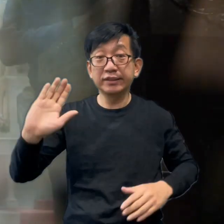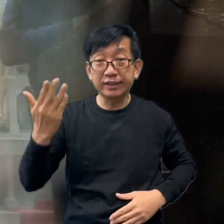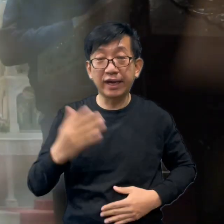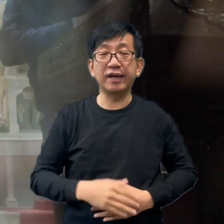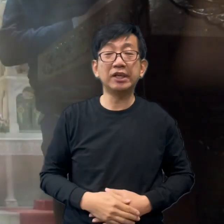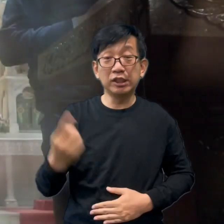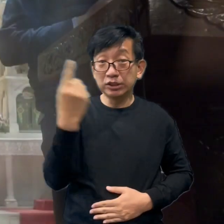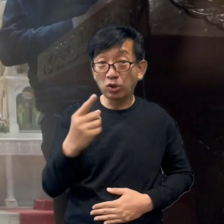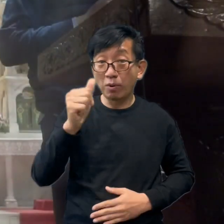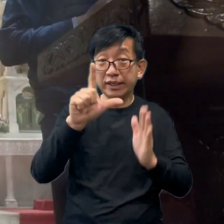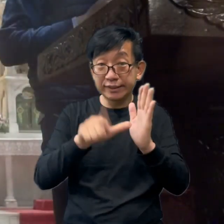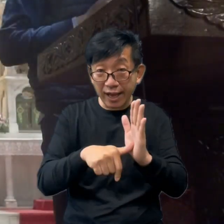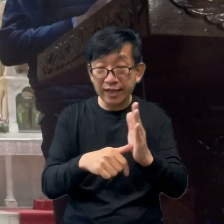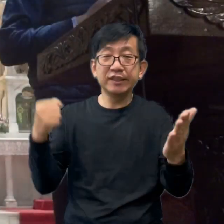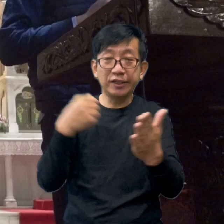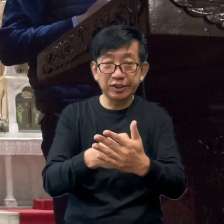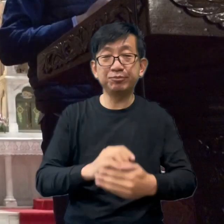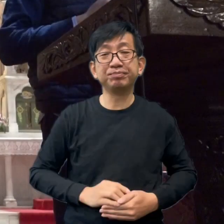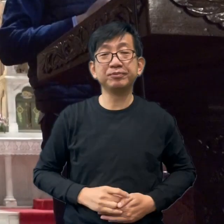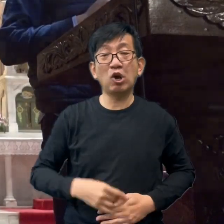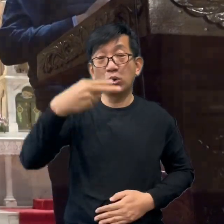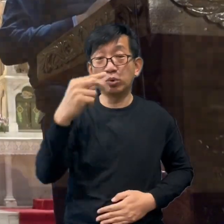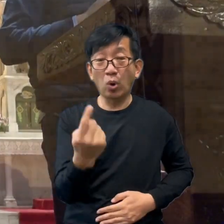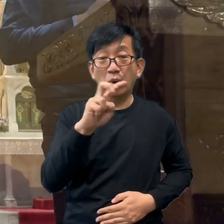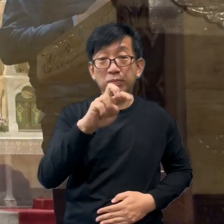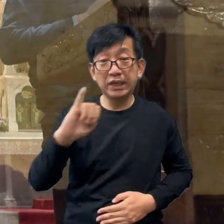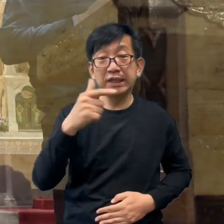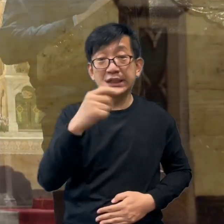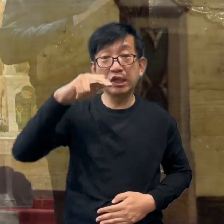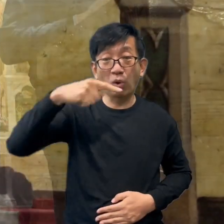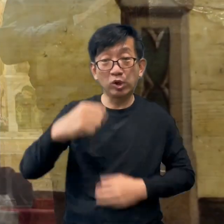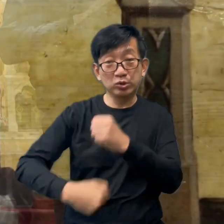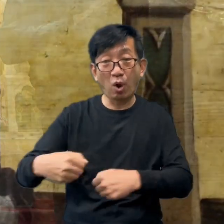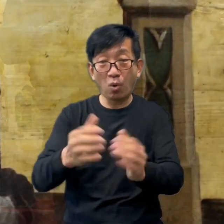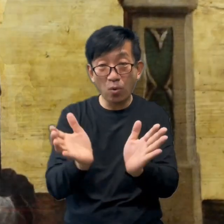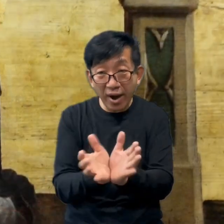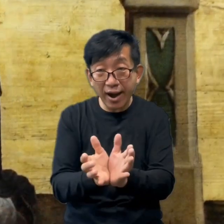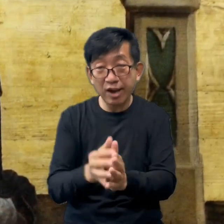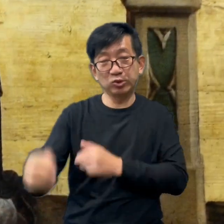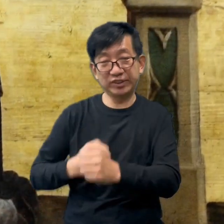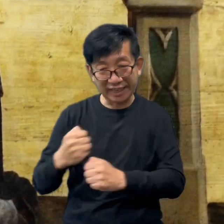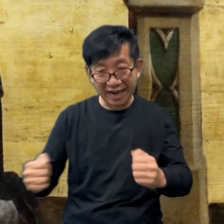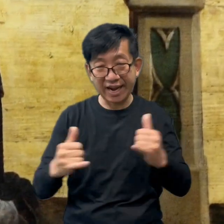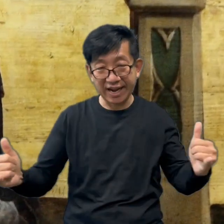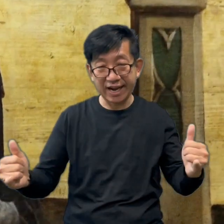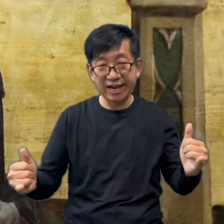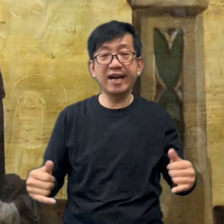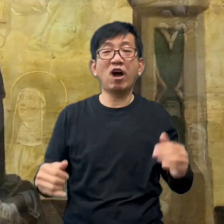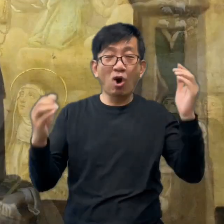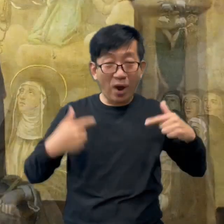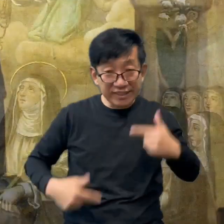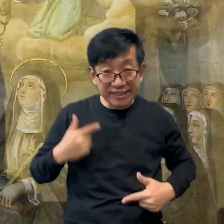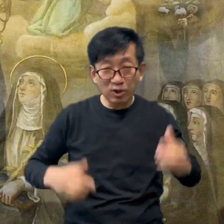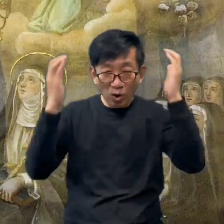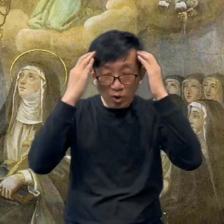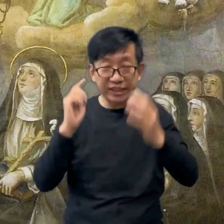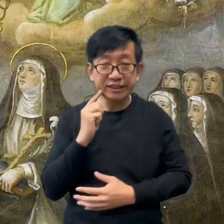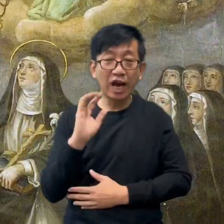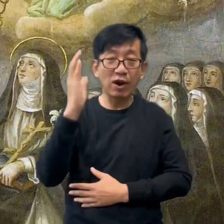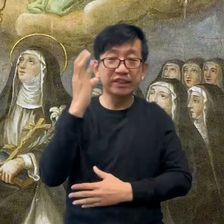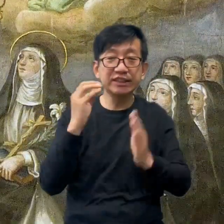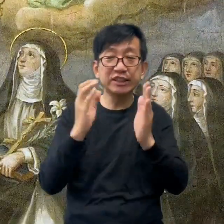된 것은 15세기에 와서였습니다. 도미니코 수도회의 알랑드라 로슈 수사가